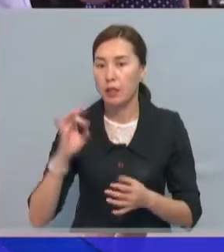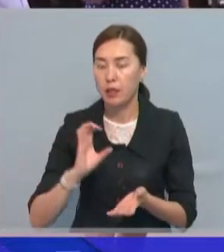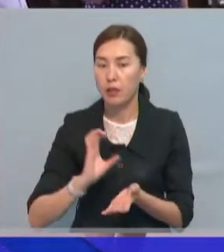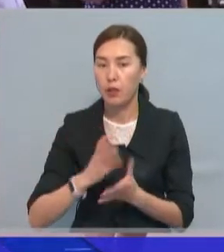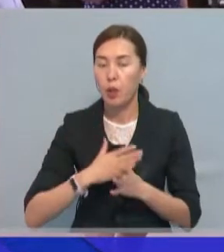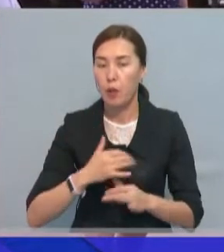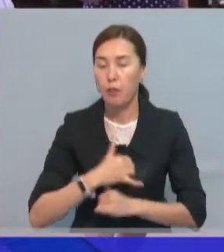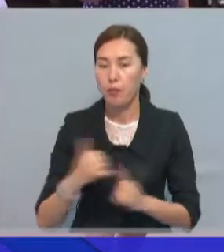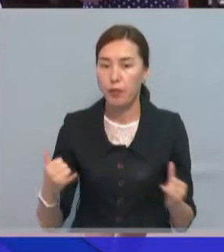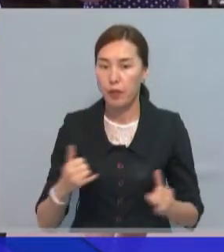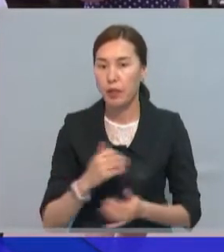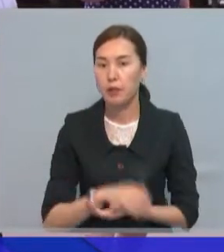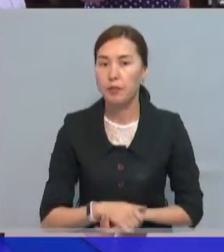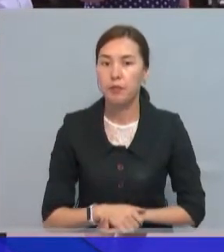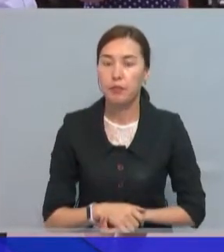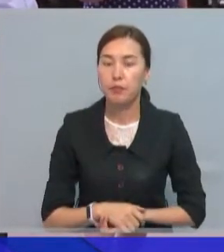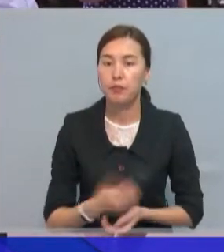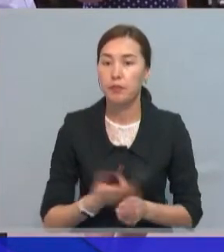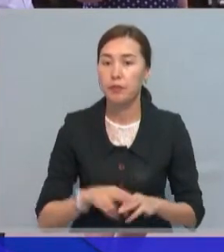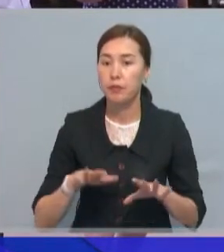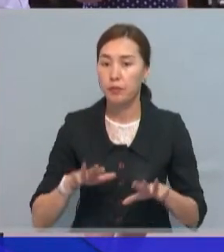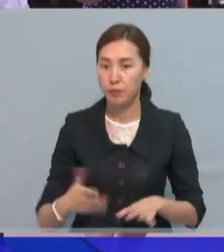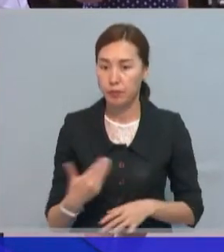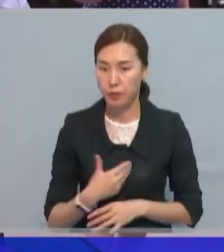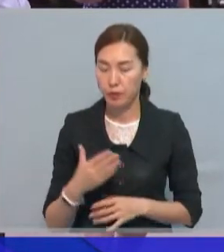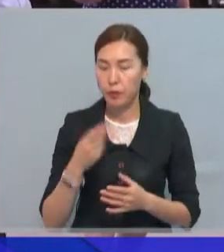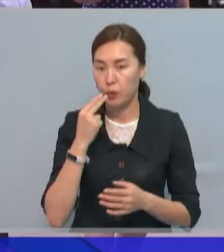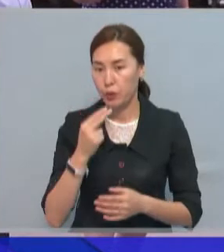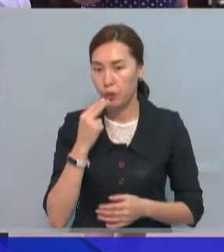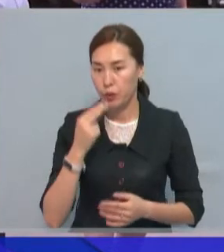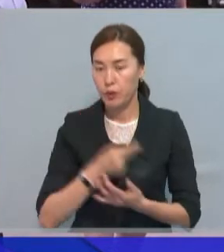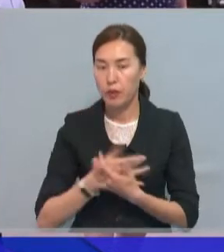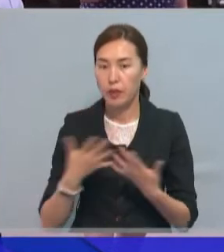қол ұшын беріп, көмегін беріп отыр. Бұл жерде мынау азық-түлік